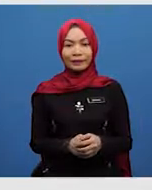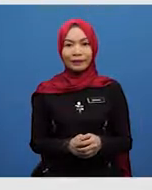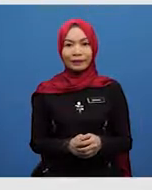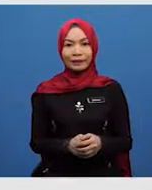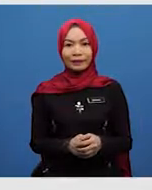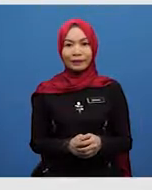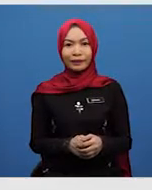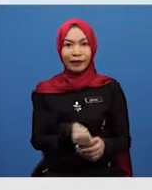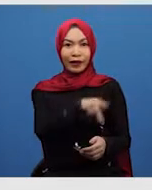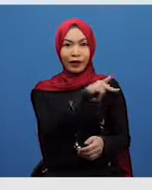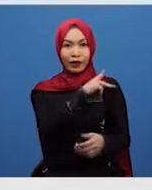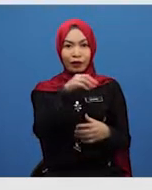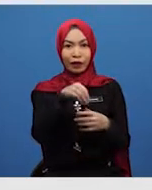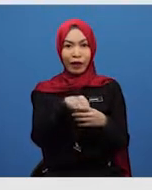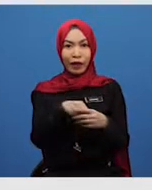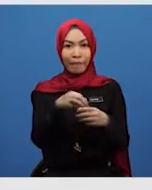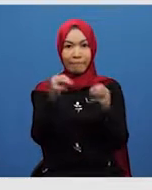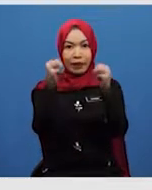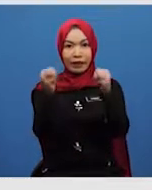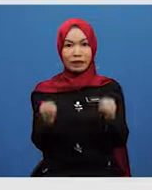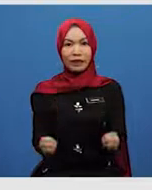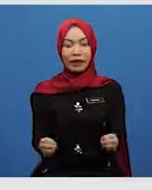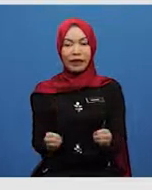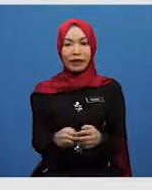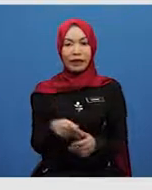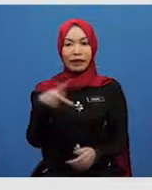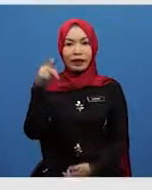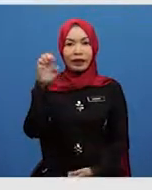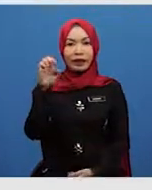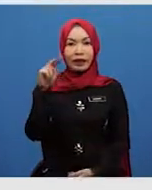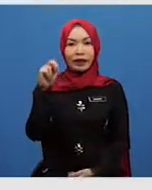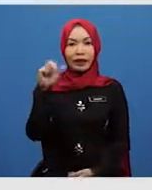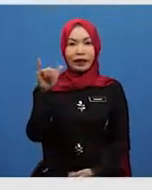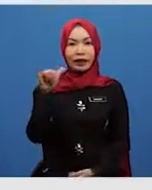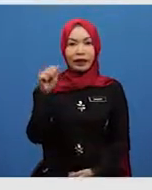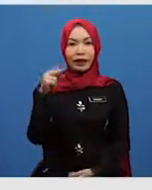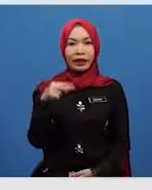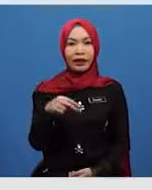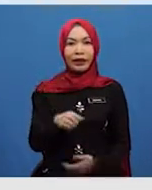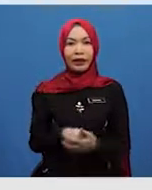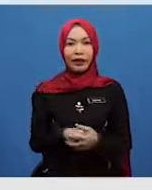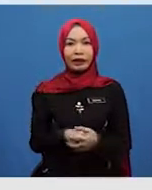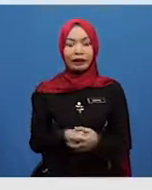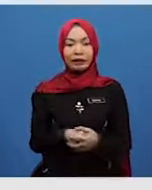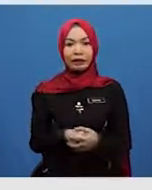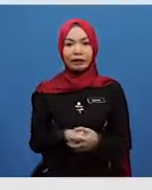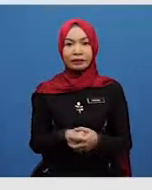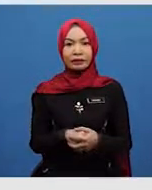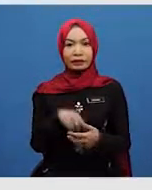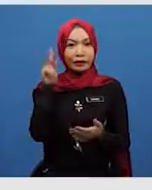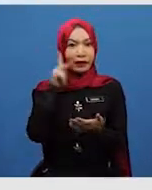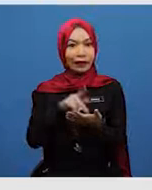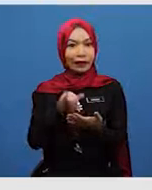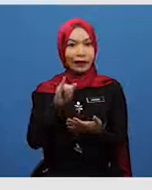ketua dalam masyarakat Kenyah dikenali sebagai peran Epo sementara masyarakat